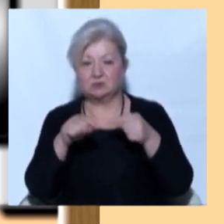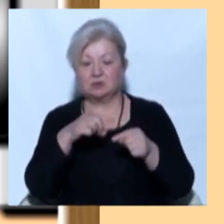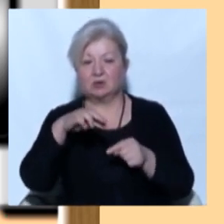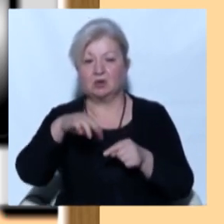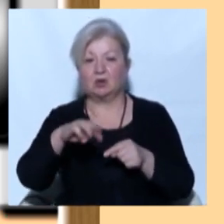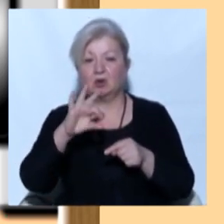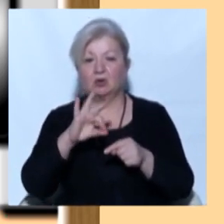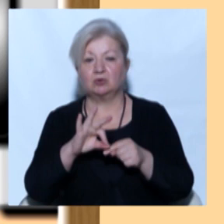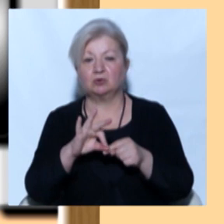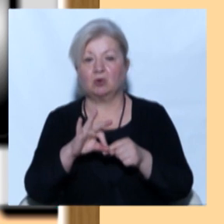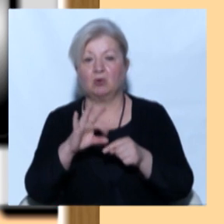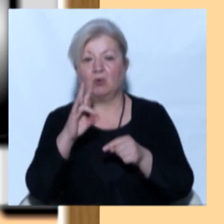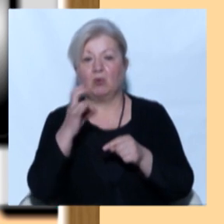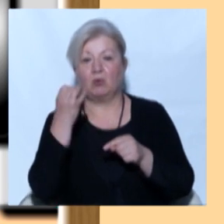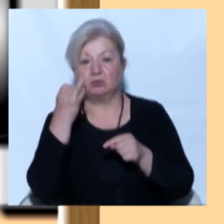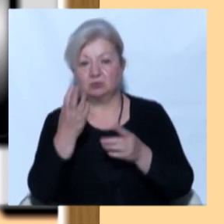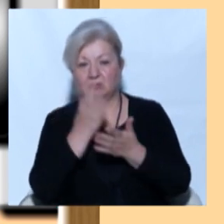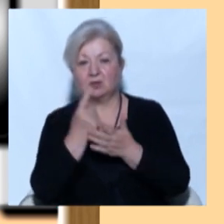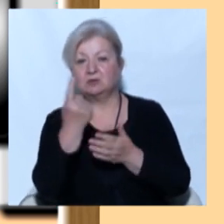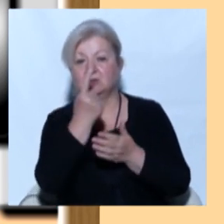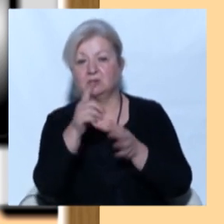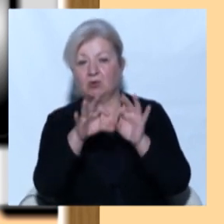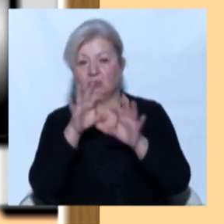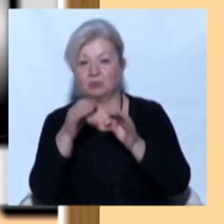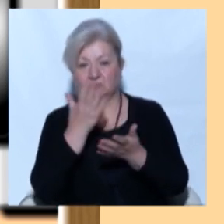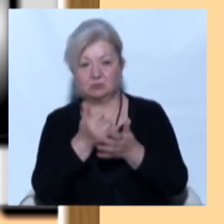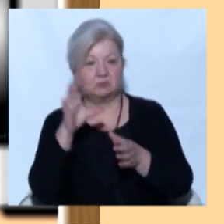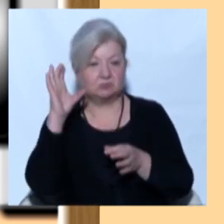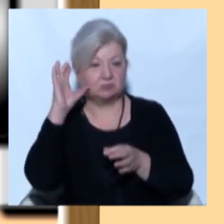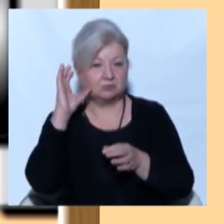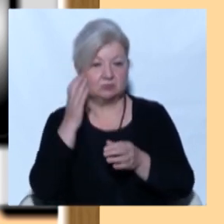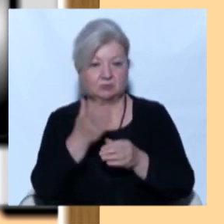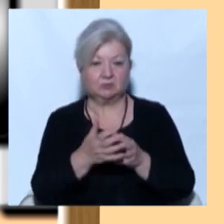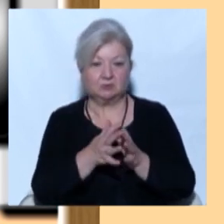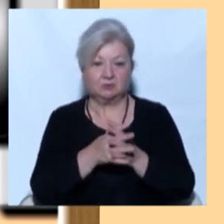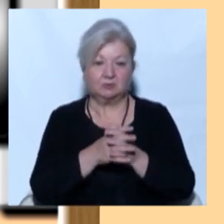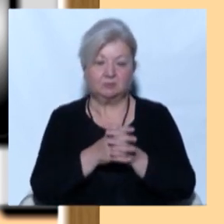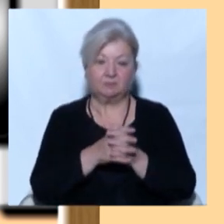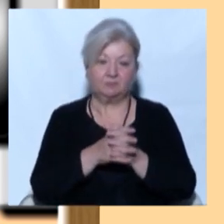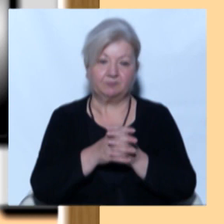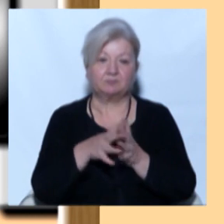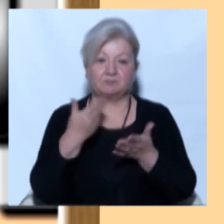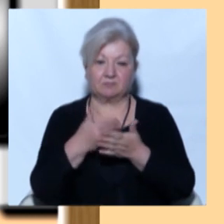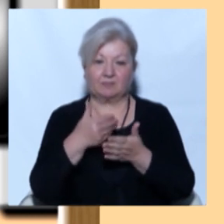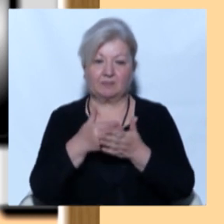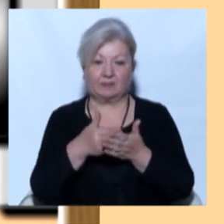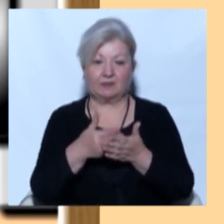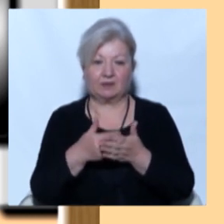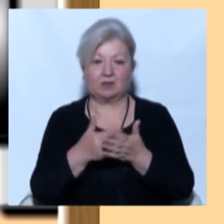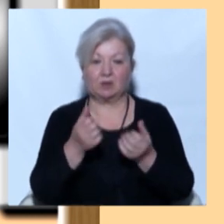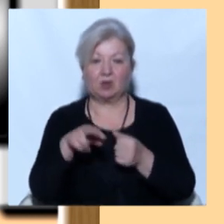რასაც ახლავე მოვისმენთ. მაგალითად, ავიღოთ დო,